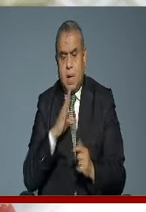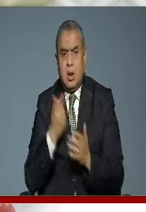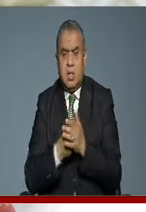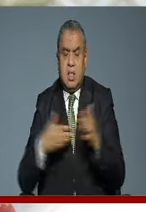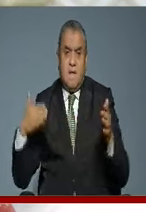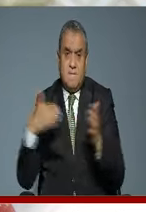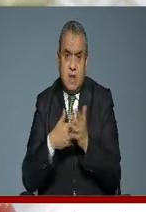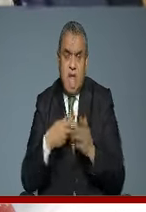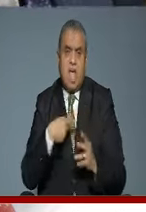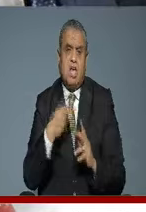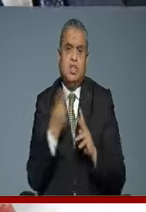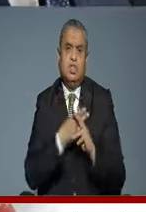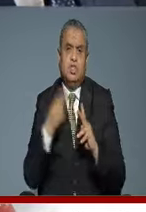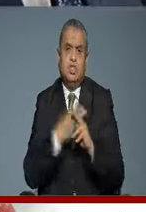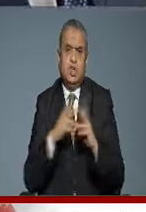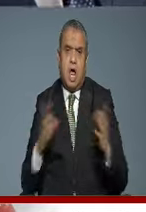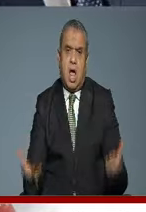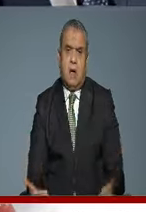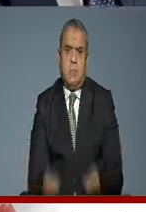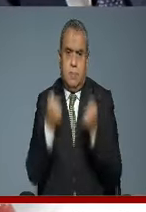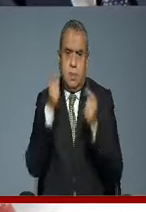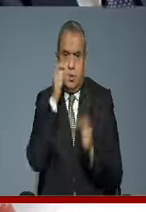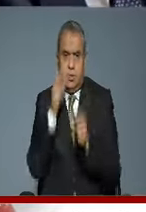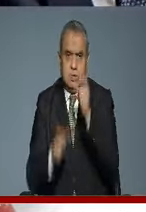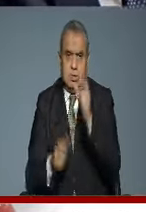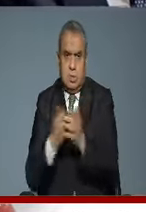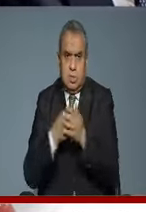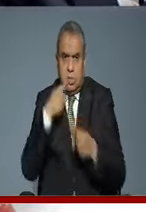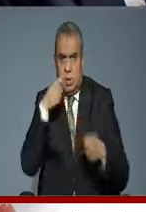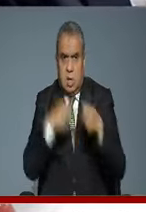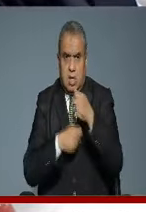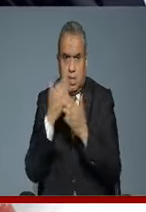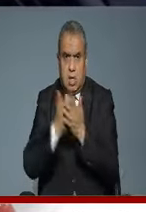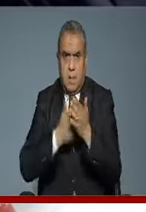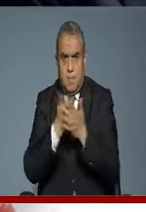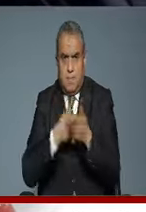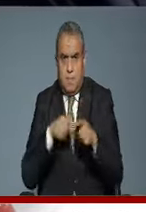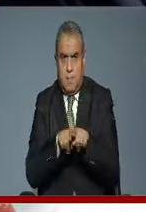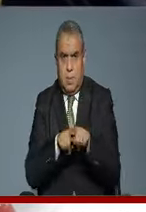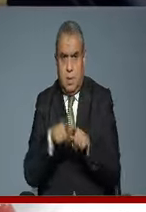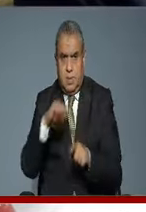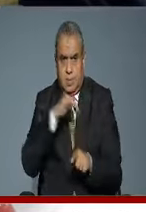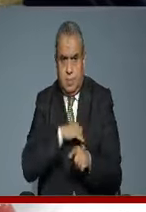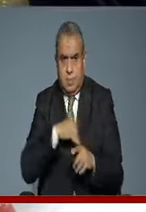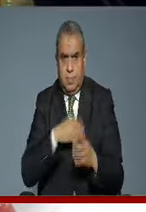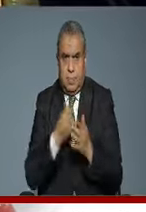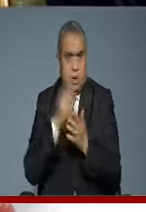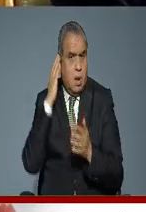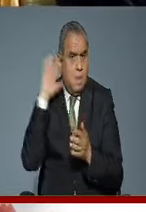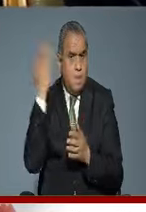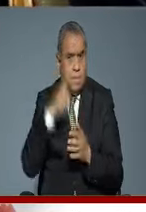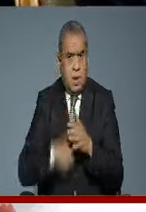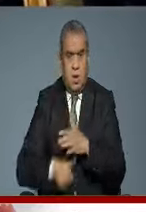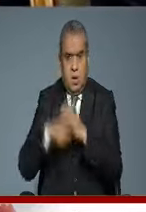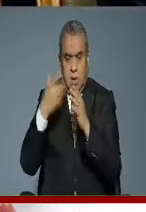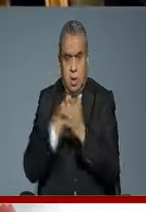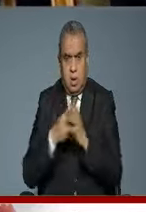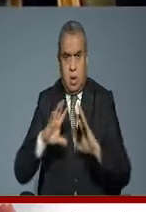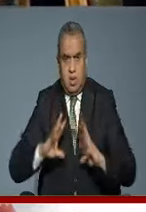مصلحة البلدين ومصلحة اقتصاد البلدين. ونحن بلدين كبيرين في مجال